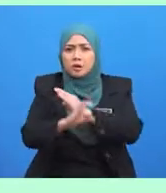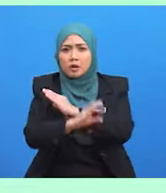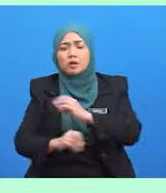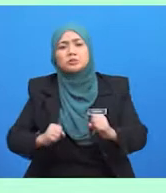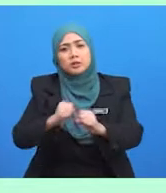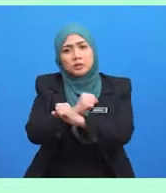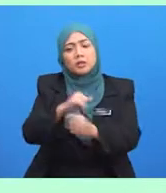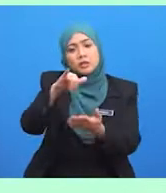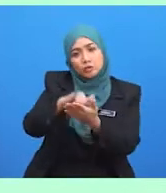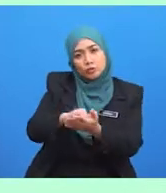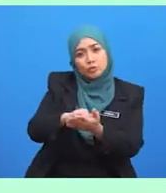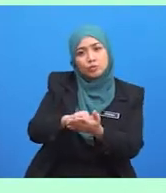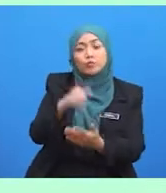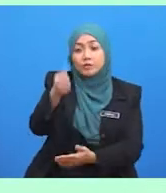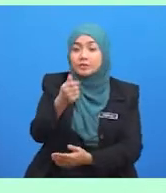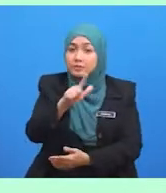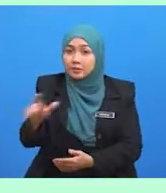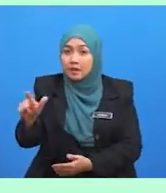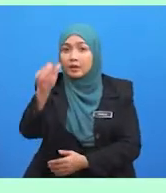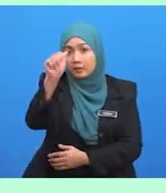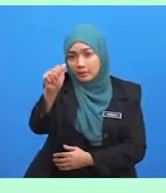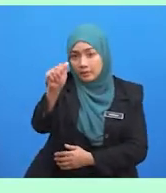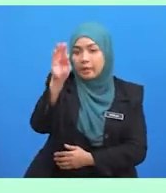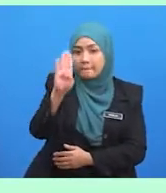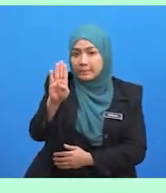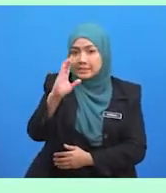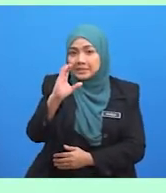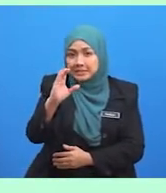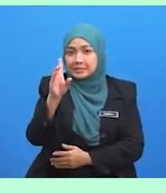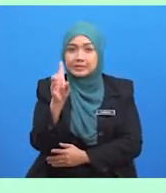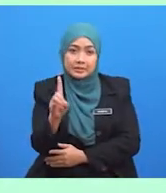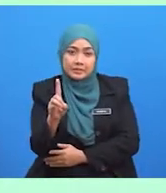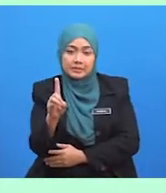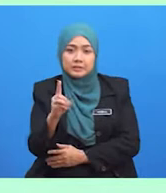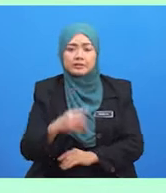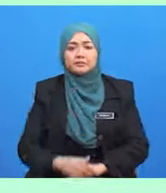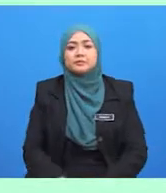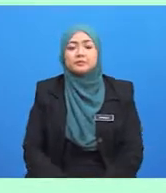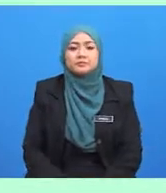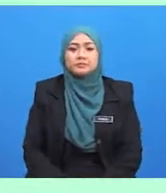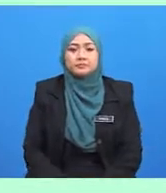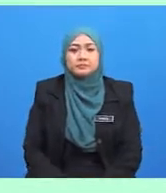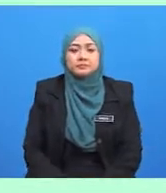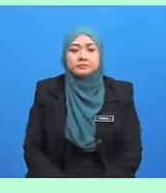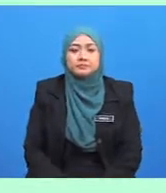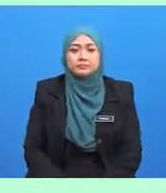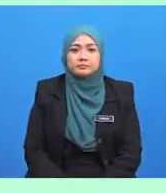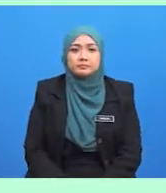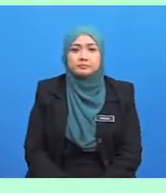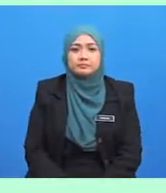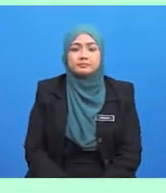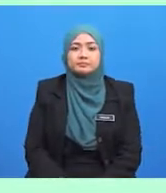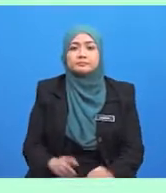A. Tarif, B. Kuota, C. Embargo, D. Kawalan pertukaran asing.